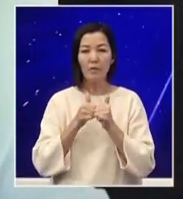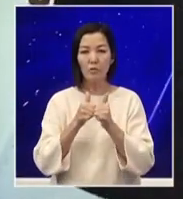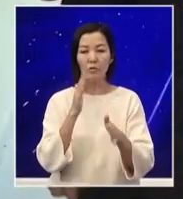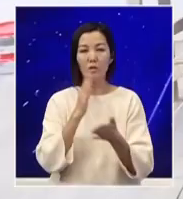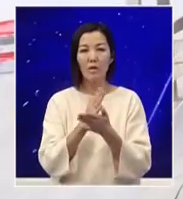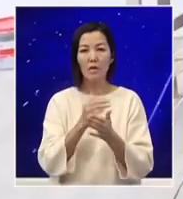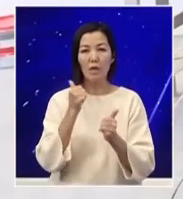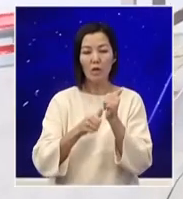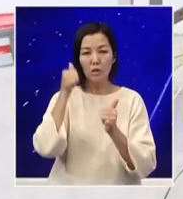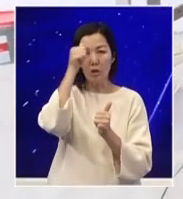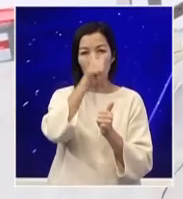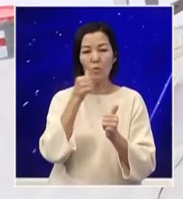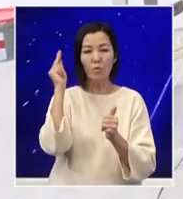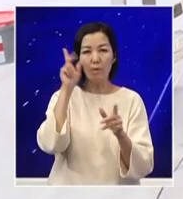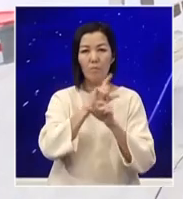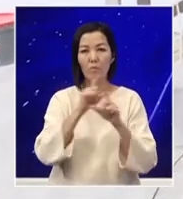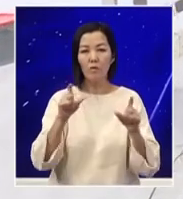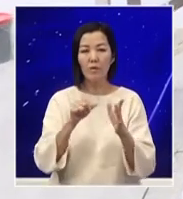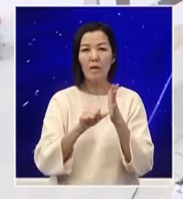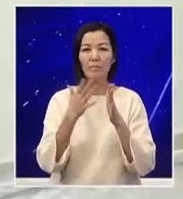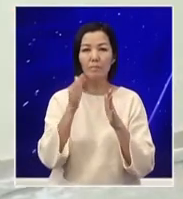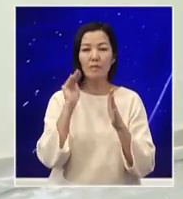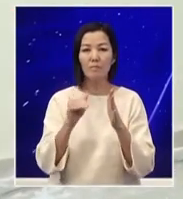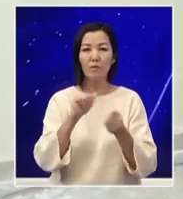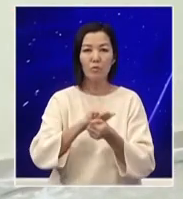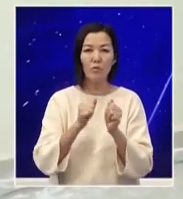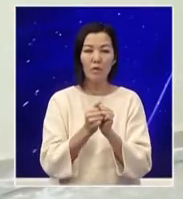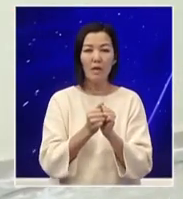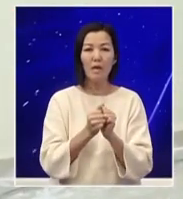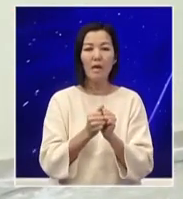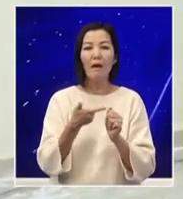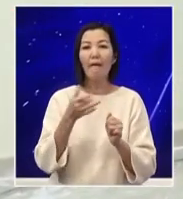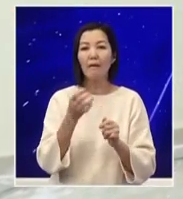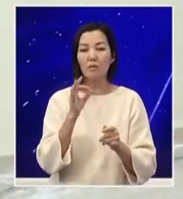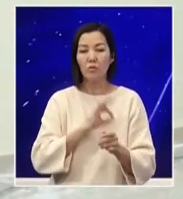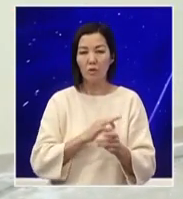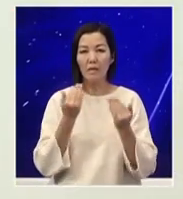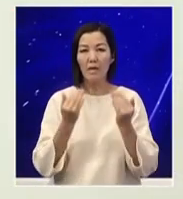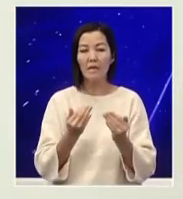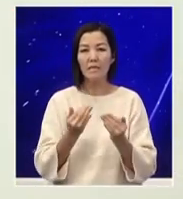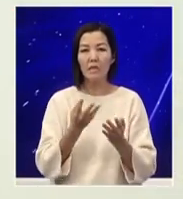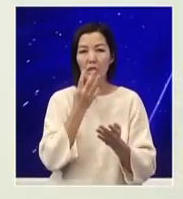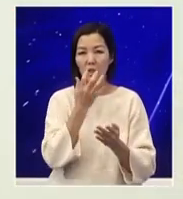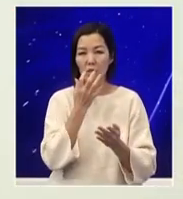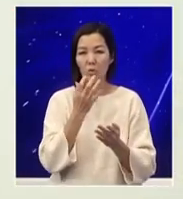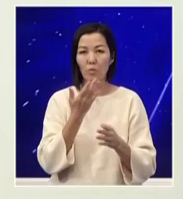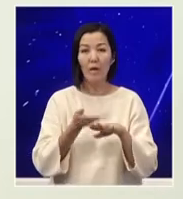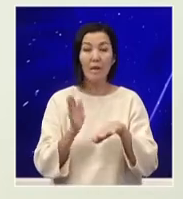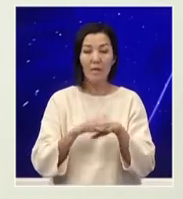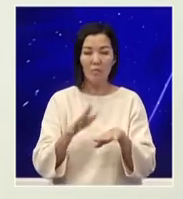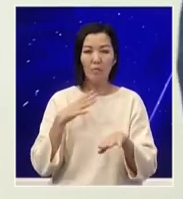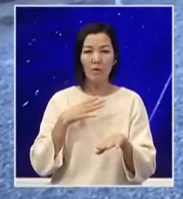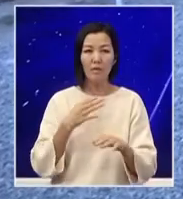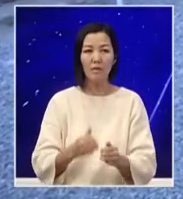Жыл сайын қысқа маусымда білім ордасы 65 мың тонна сұйық отын тұтынатын. Сонда да ғимаратты жылыту біраз әбігер